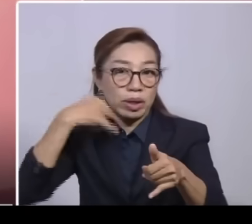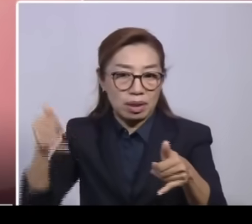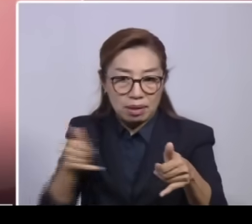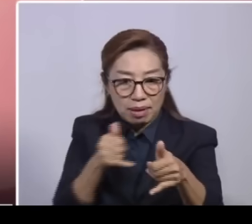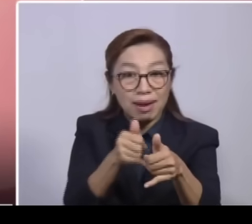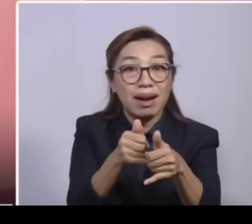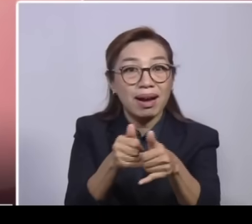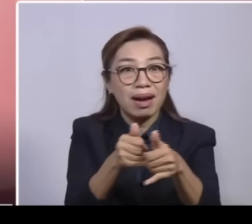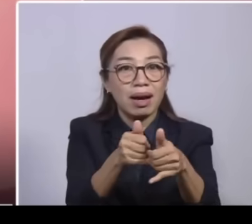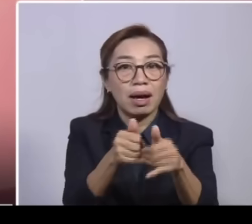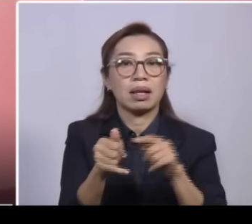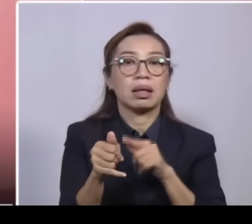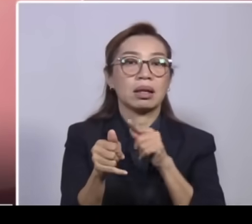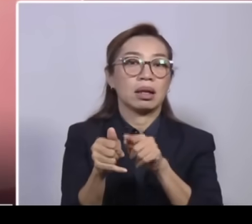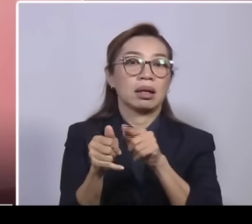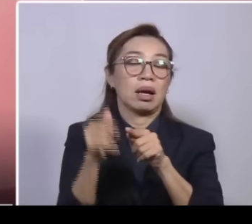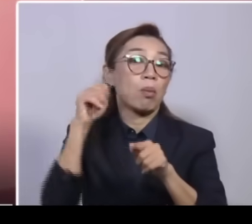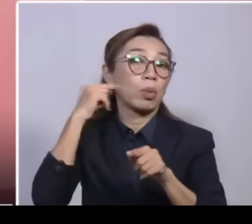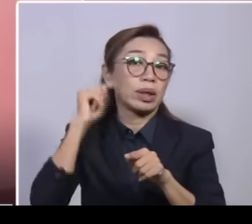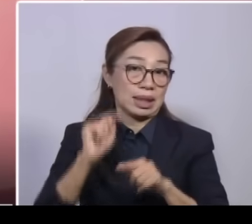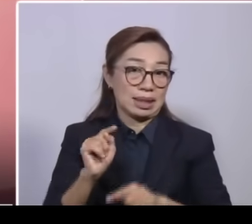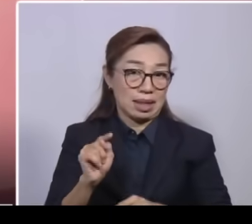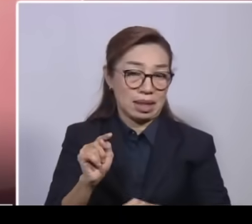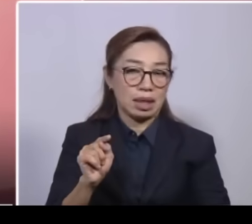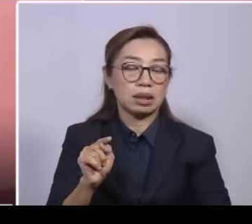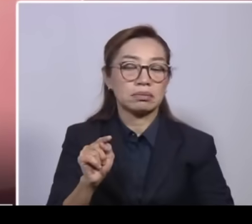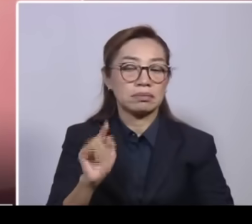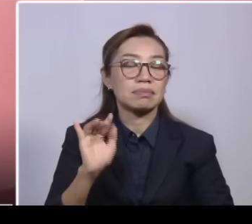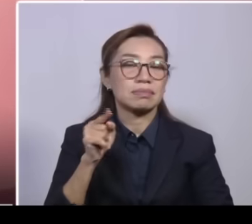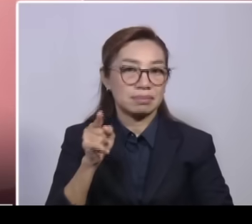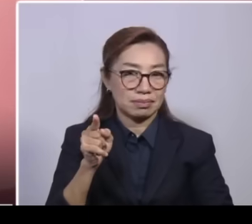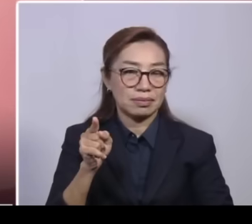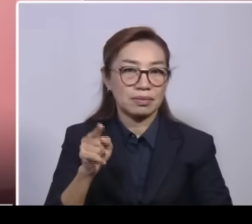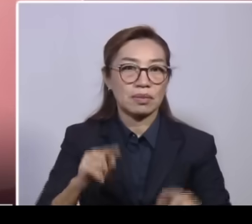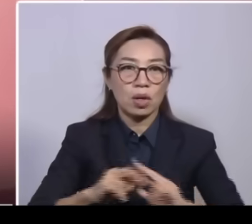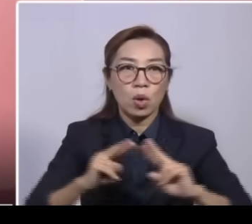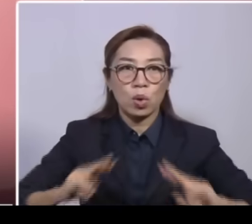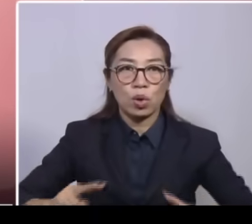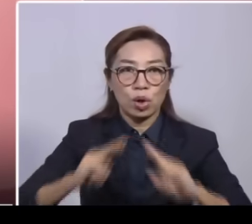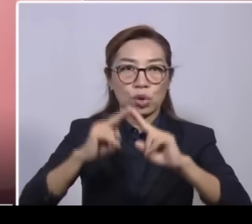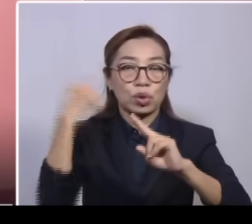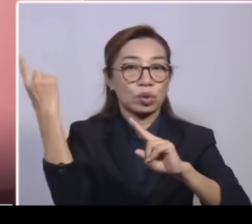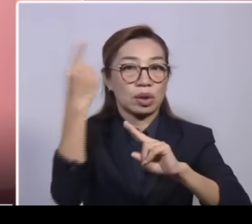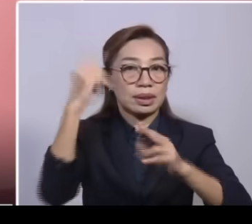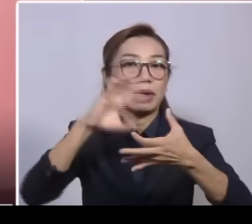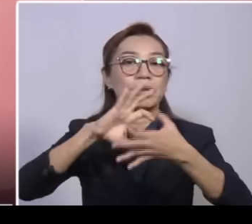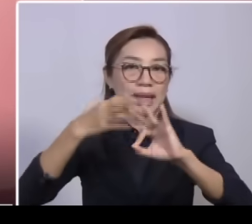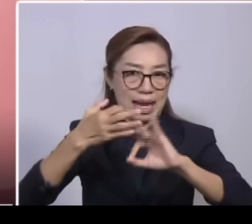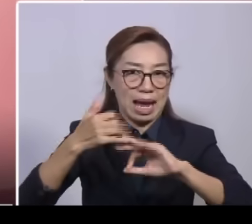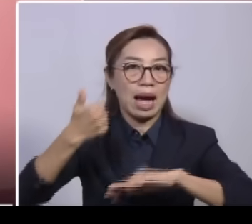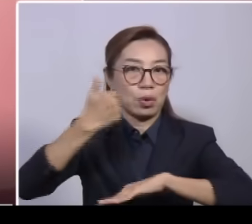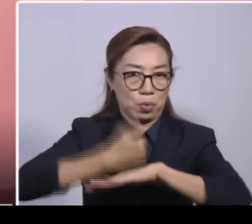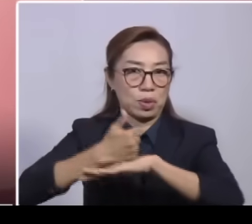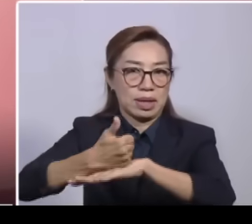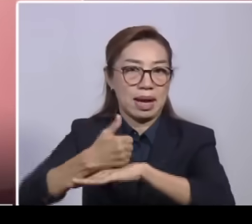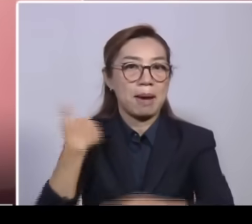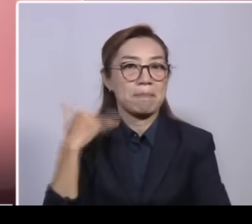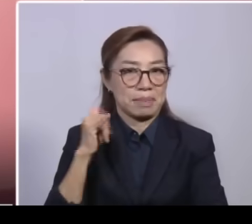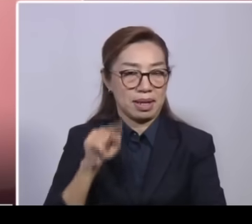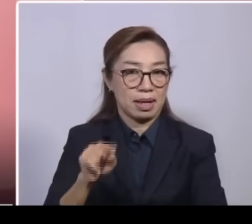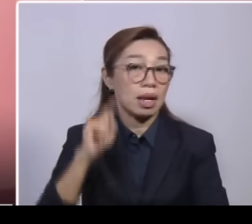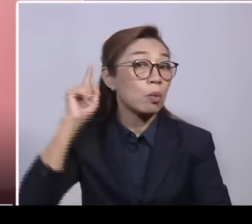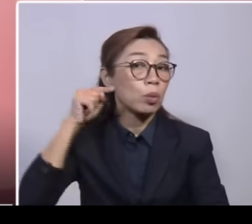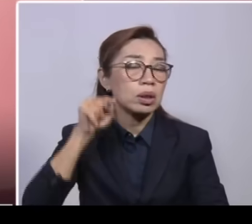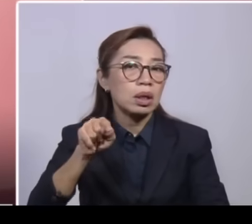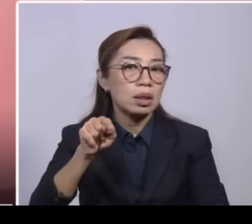ประกบเลยเพราะเขามีชื่อว่าจะเป็นว่าที่รัฐมนตรีว่าการกระทรวงการท่องเที่ยวและกีฬาคุณ